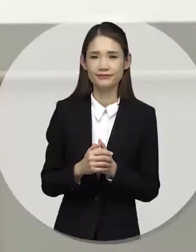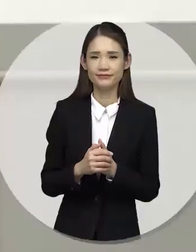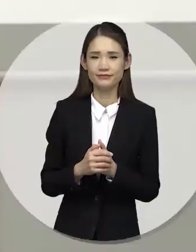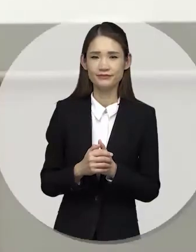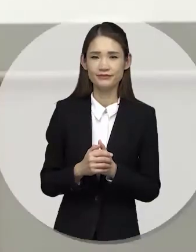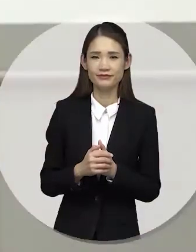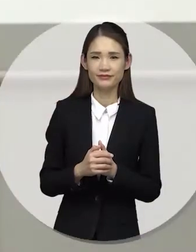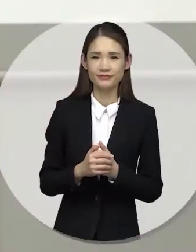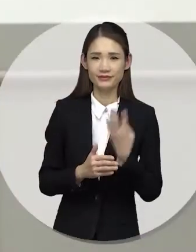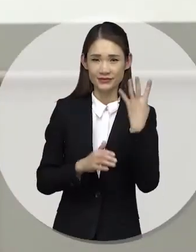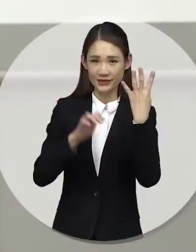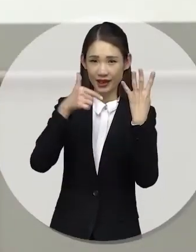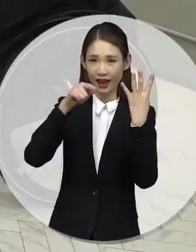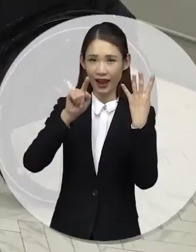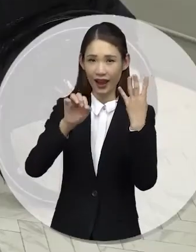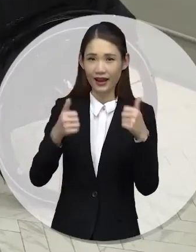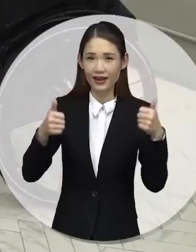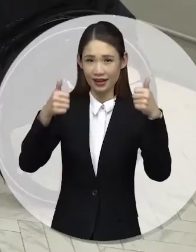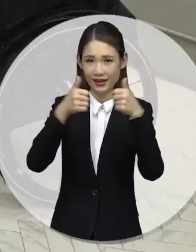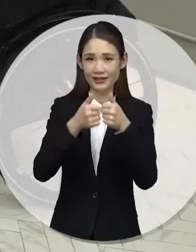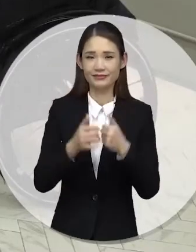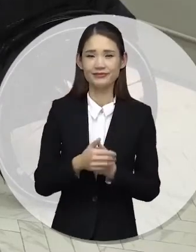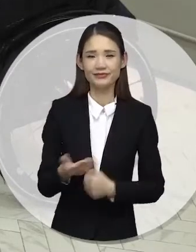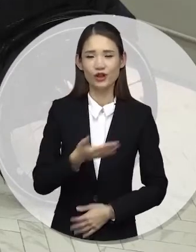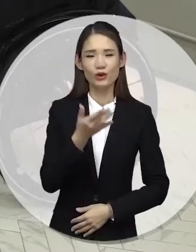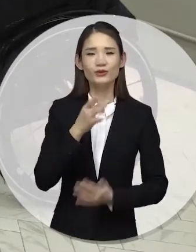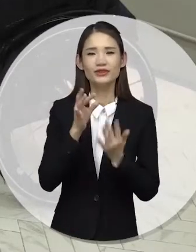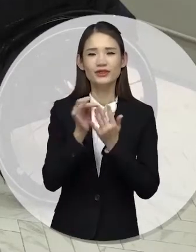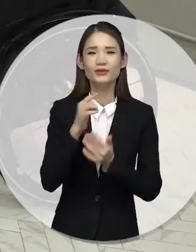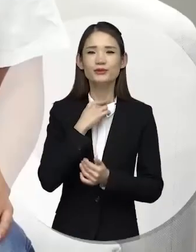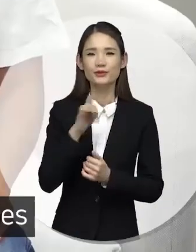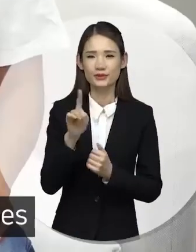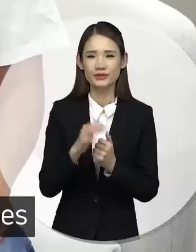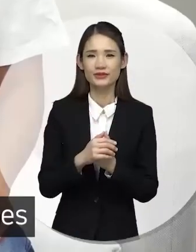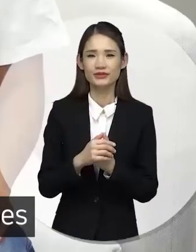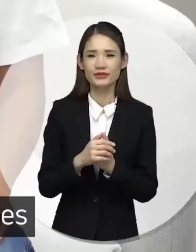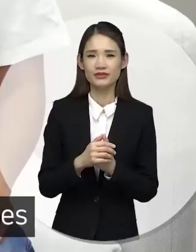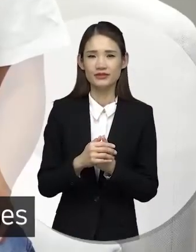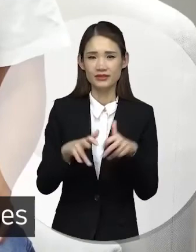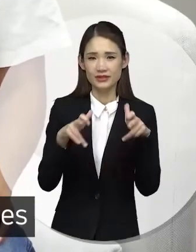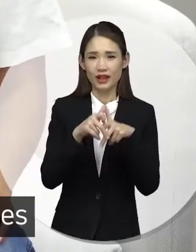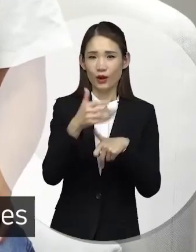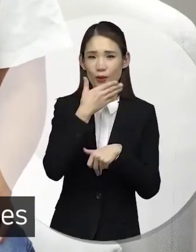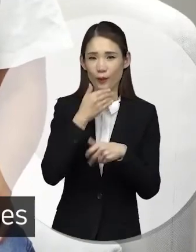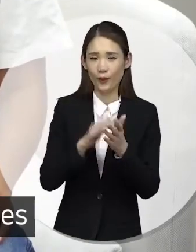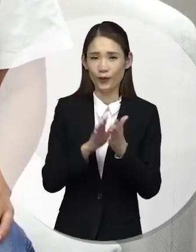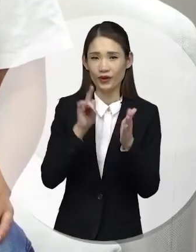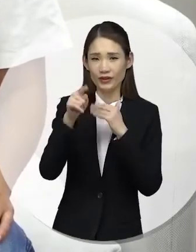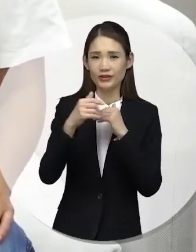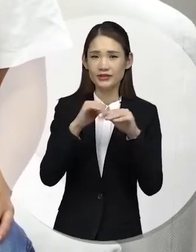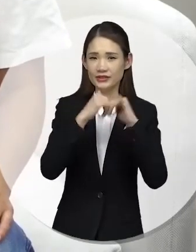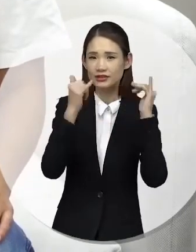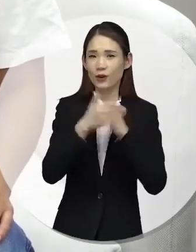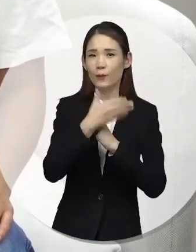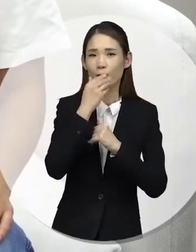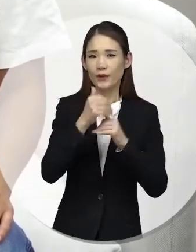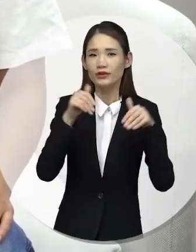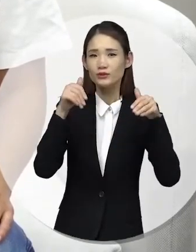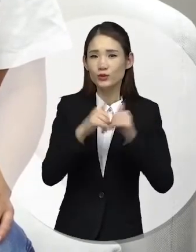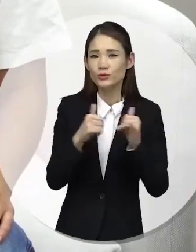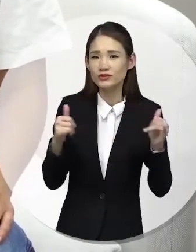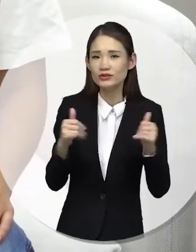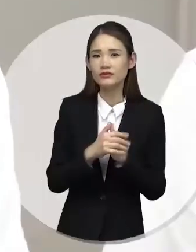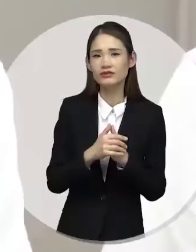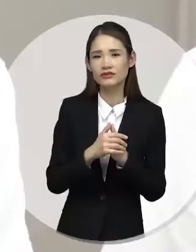자, 이제 4강입니다. 여러분들의 선택은 어떤 걸까요? 장애인 복지를 하러 가고 사회복지 영어